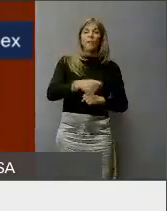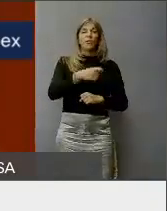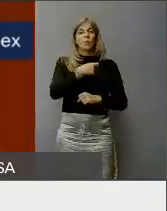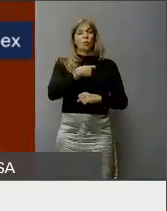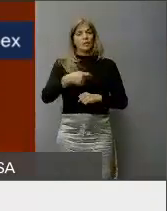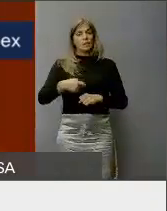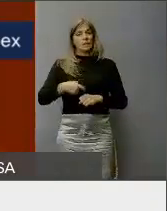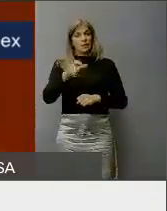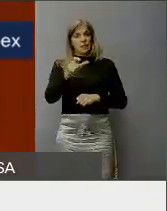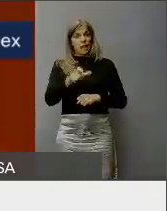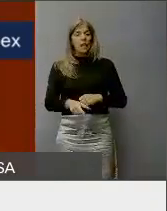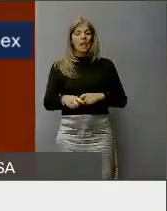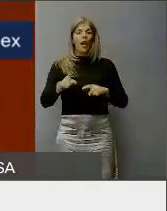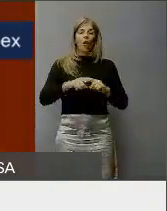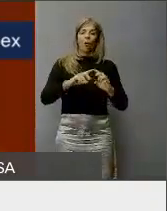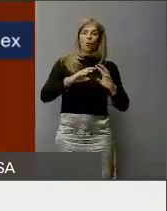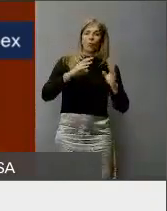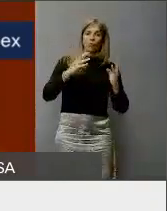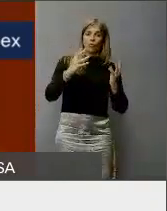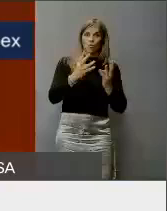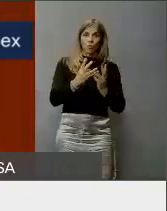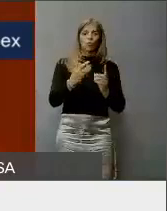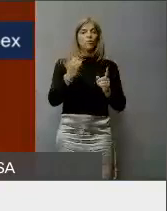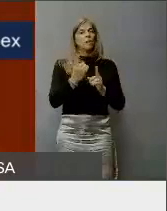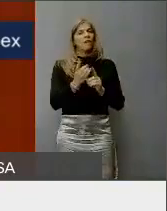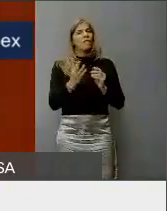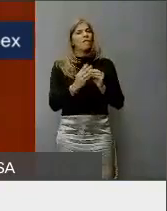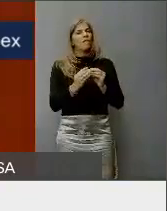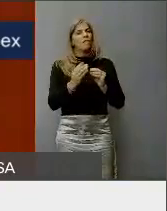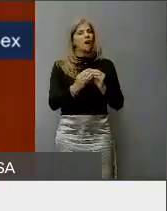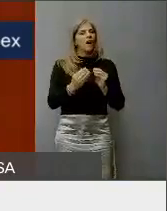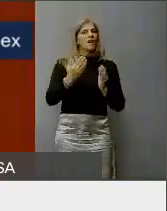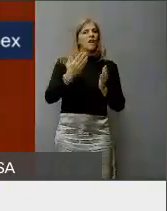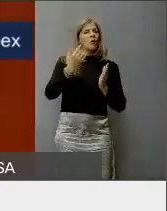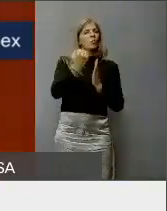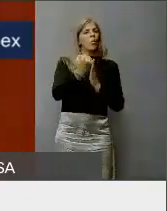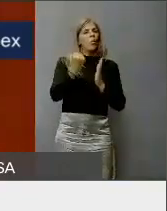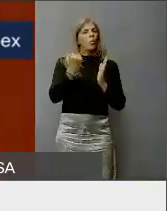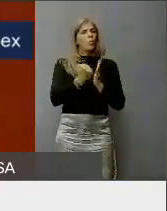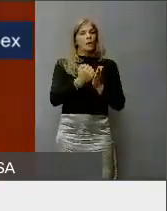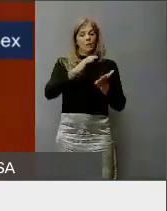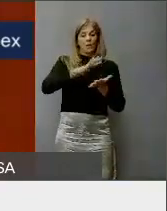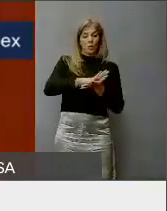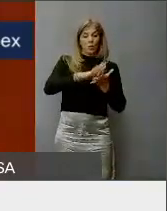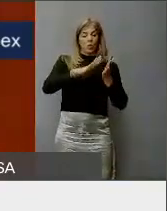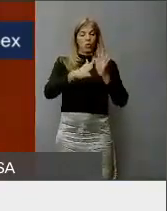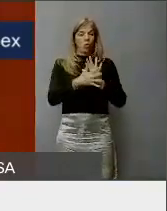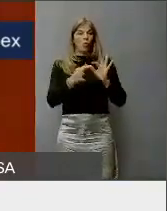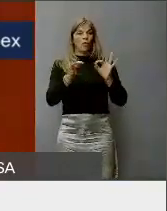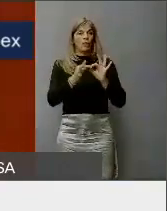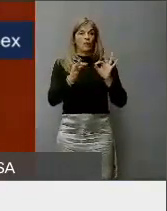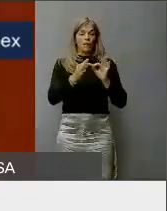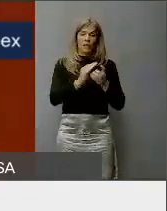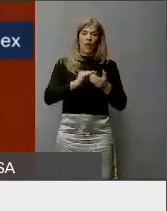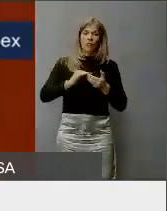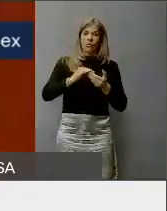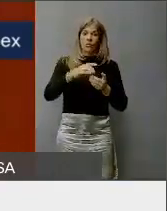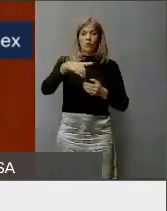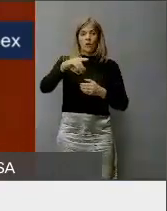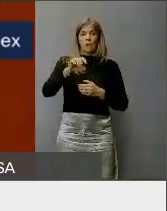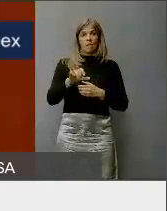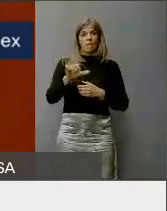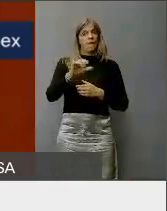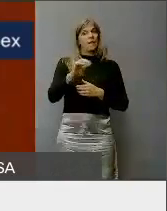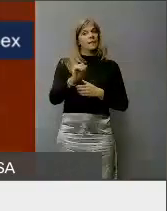la stipula di un protocollo d'intesa con l'associazione pesca allo scopo di promuovere la